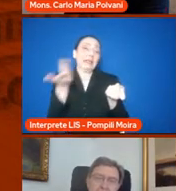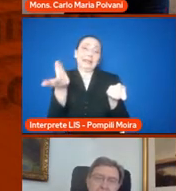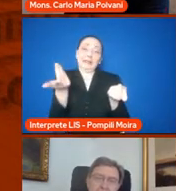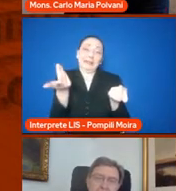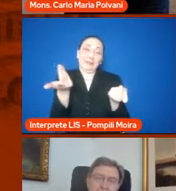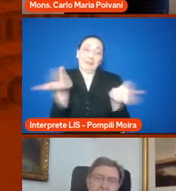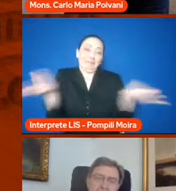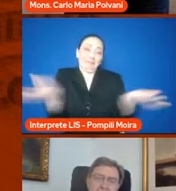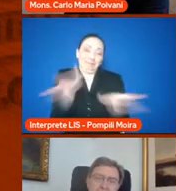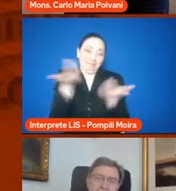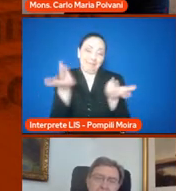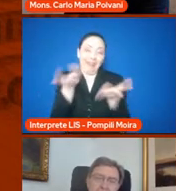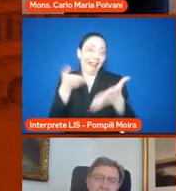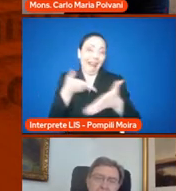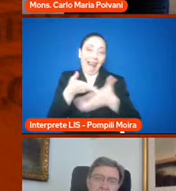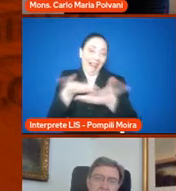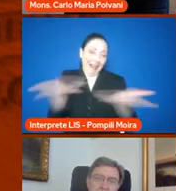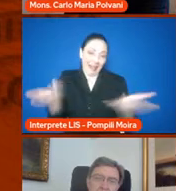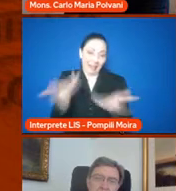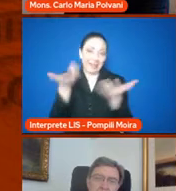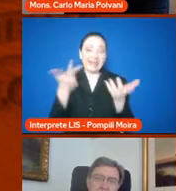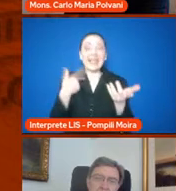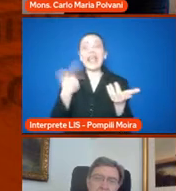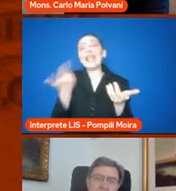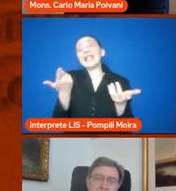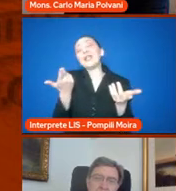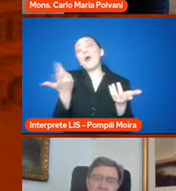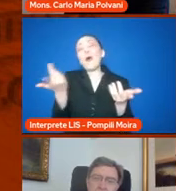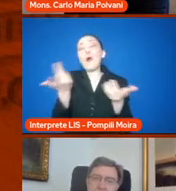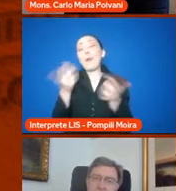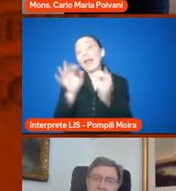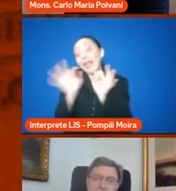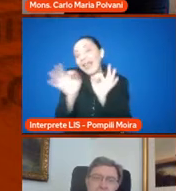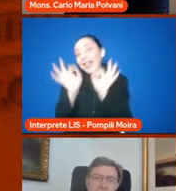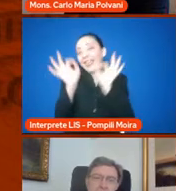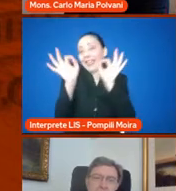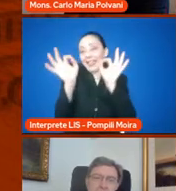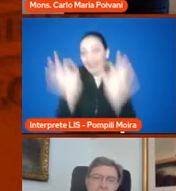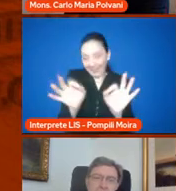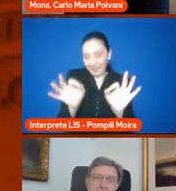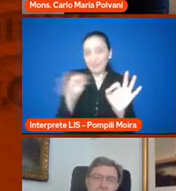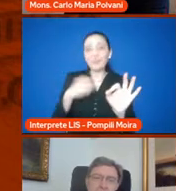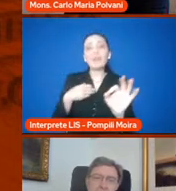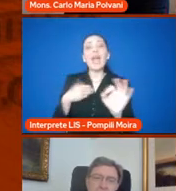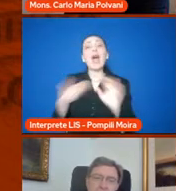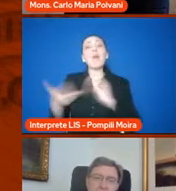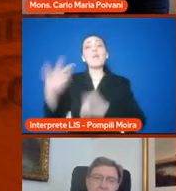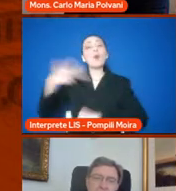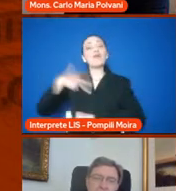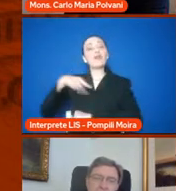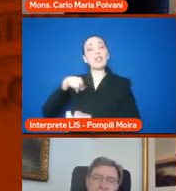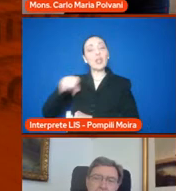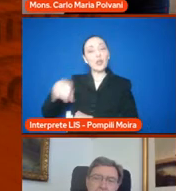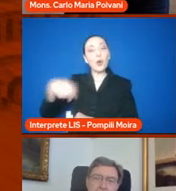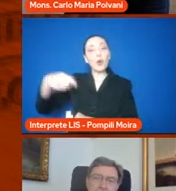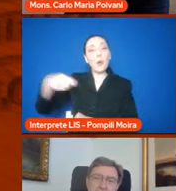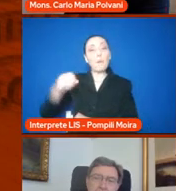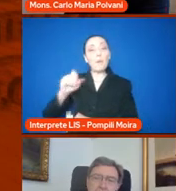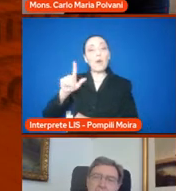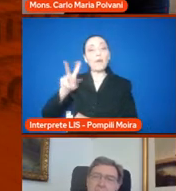Mi limiterò a dare qualche piccolo spunto e comincerei da Monsignor Polvani. Allora, noi abbiamo davanti